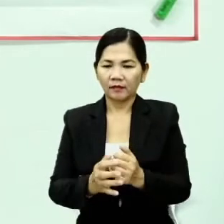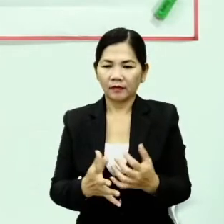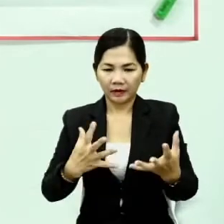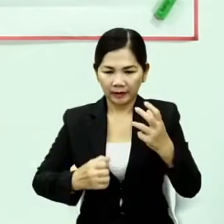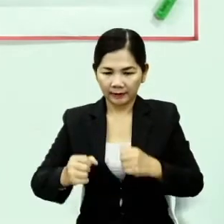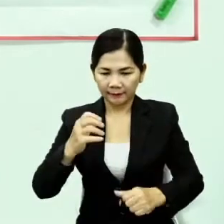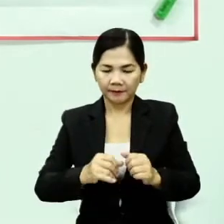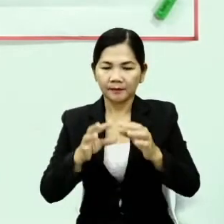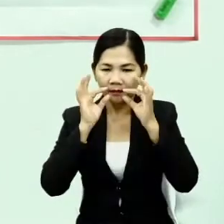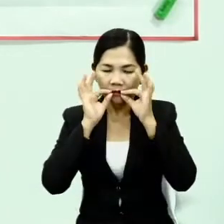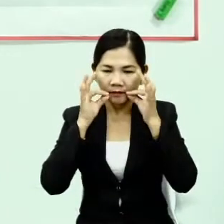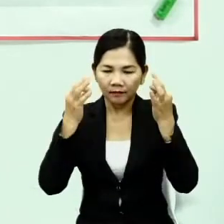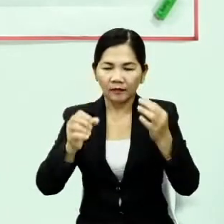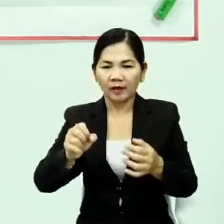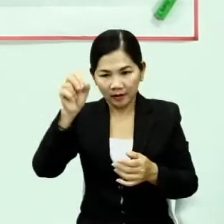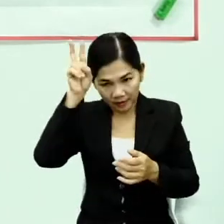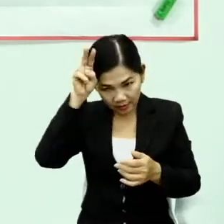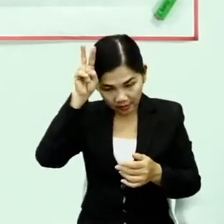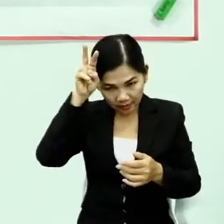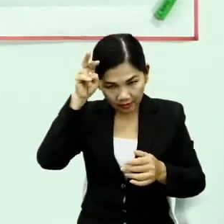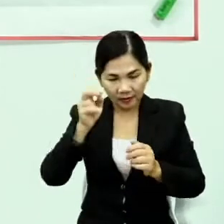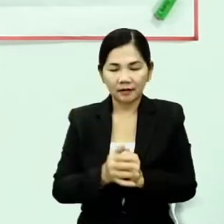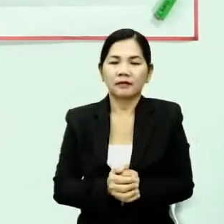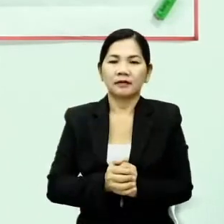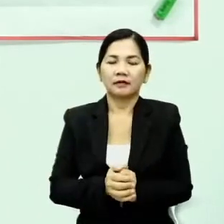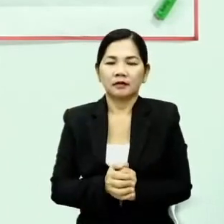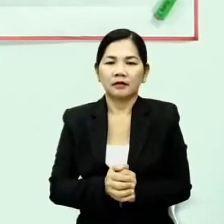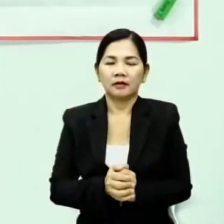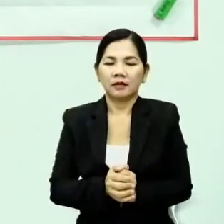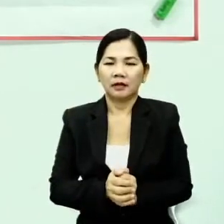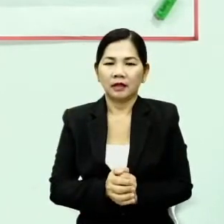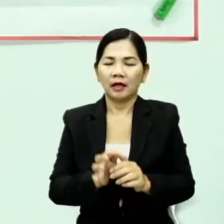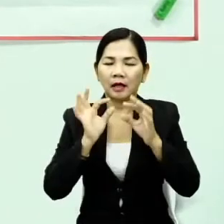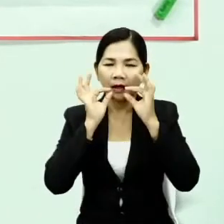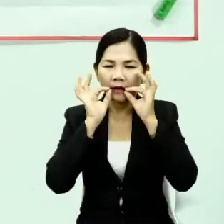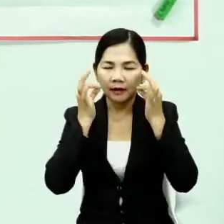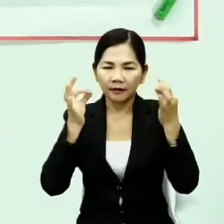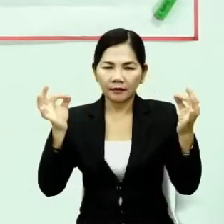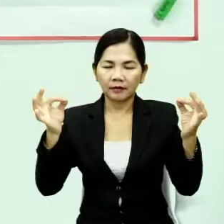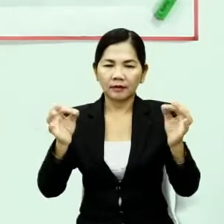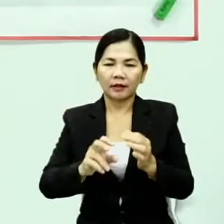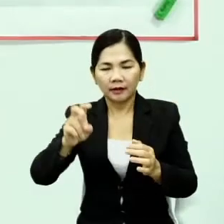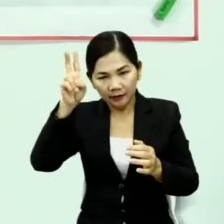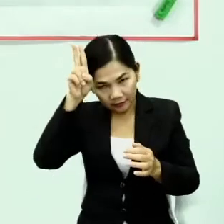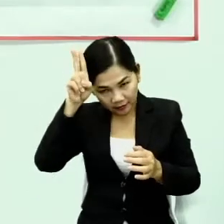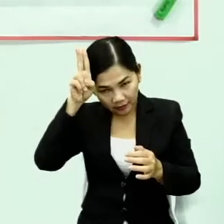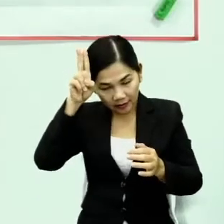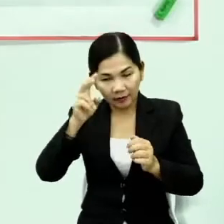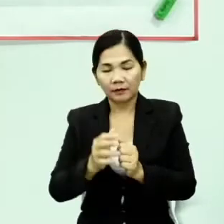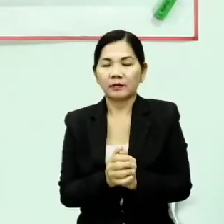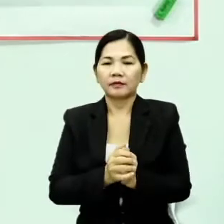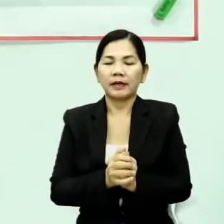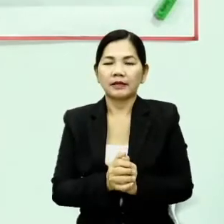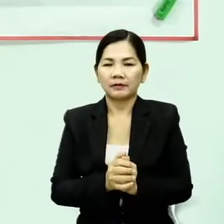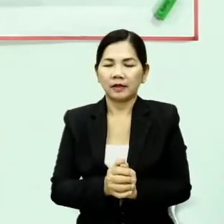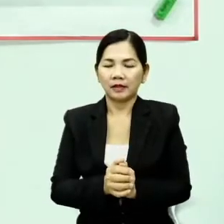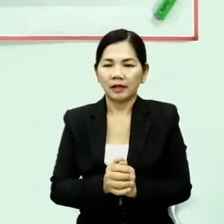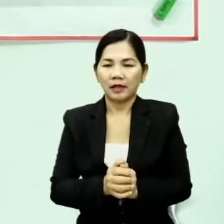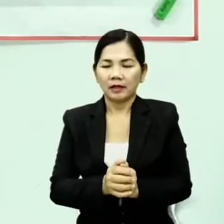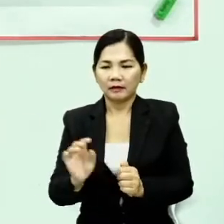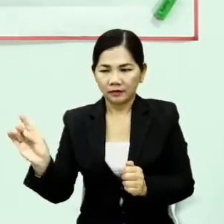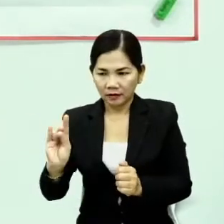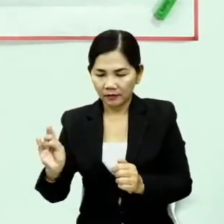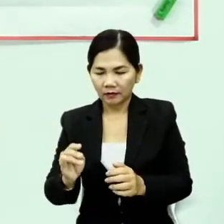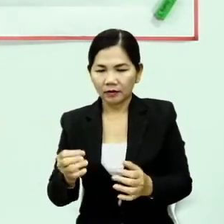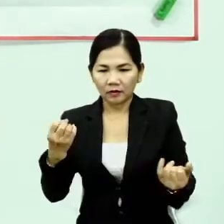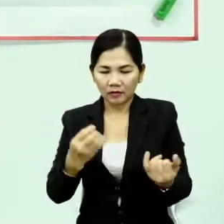miến sát chmá nâng sát xe chà chân chà sát chmá nâng sát xe chà cứ chia bộ phê sát